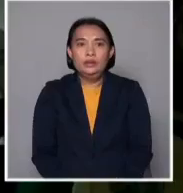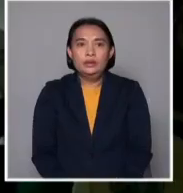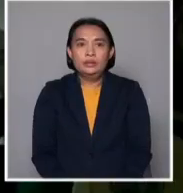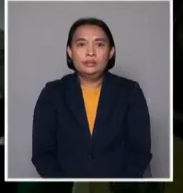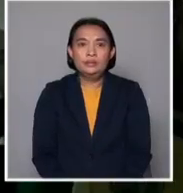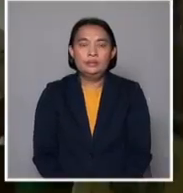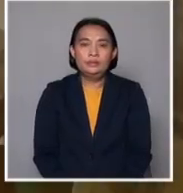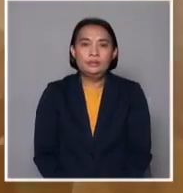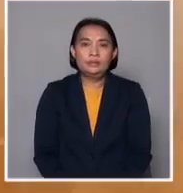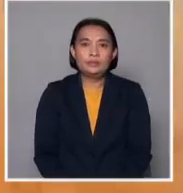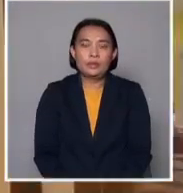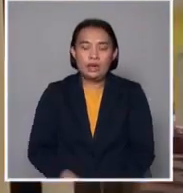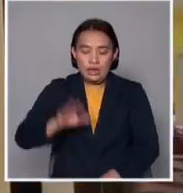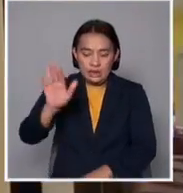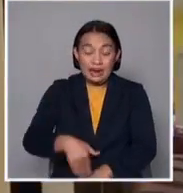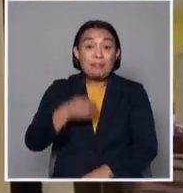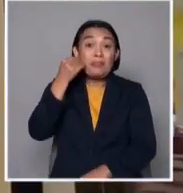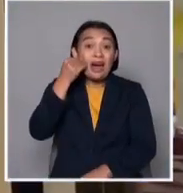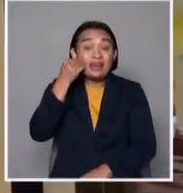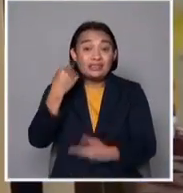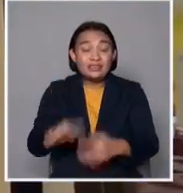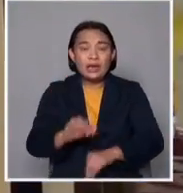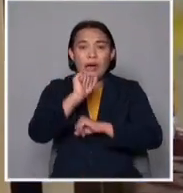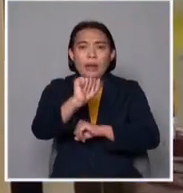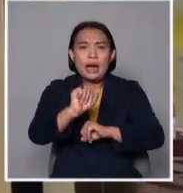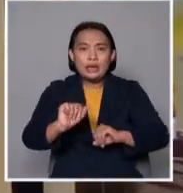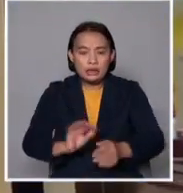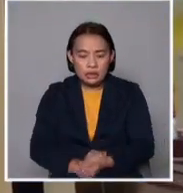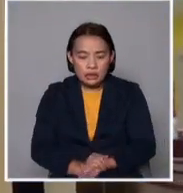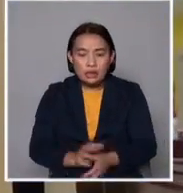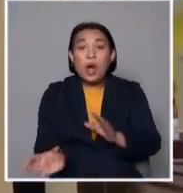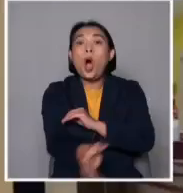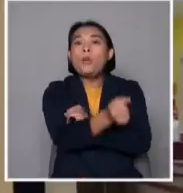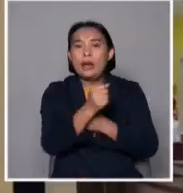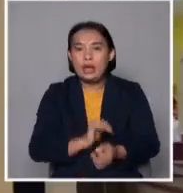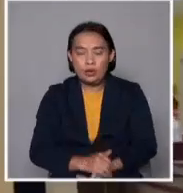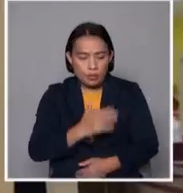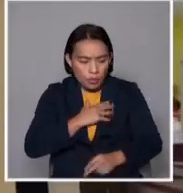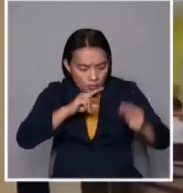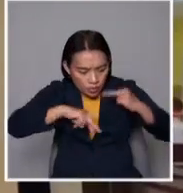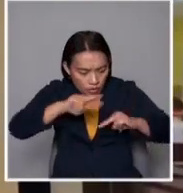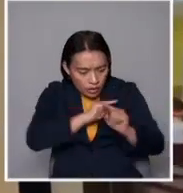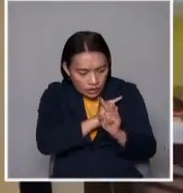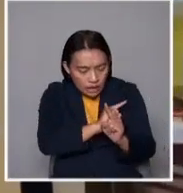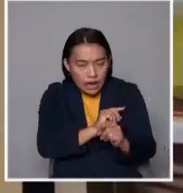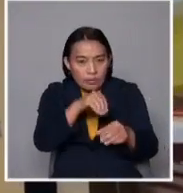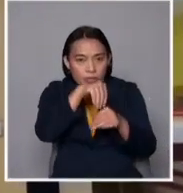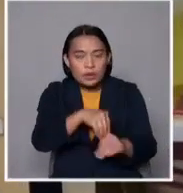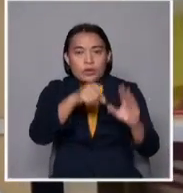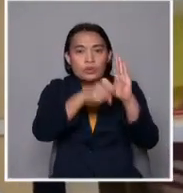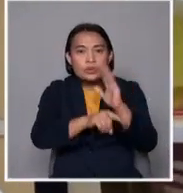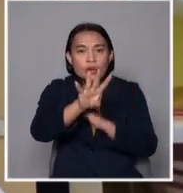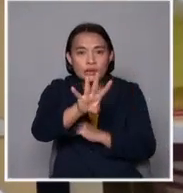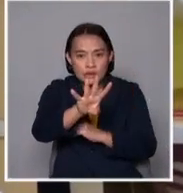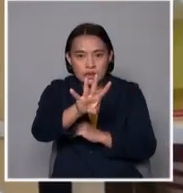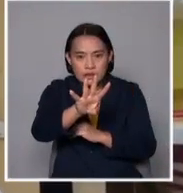กลับมาแต่ว่าป้ายอ่ะพอเอาออกไปแล้วแต่ว่าผมก็ไปตามหาคนที่ติดนี่แหละก็ไปเจออยู่ตรงซอย4 ซ